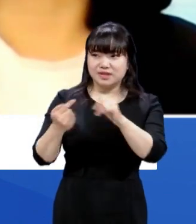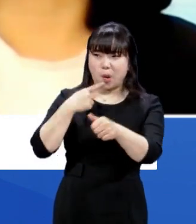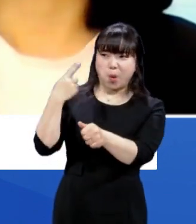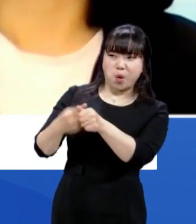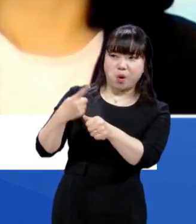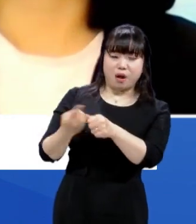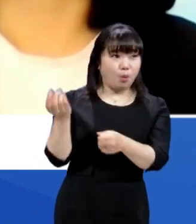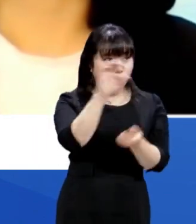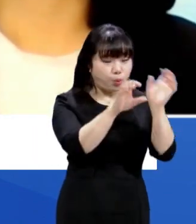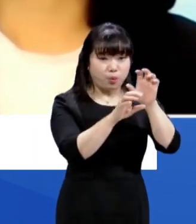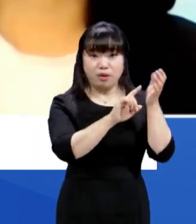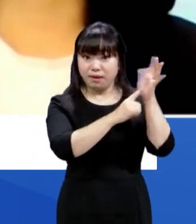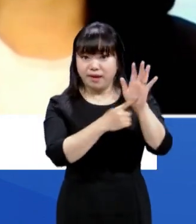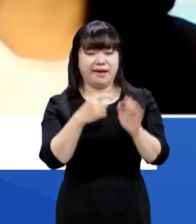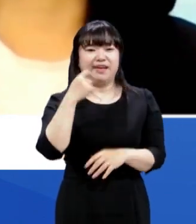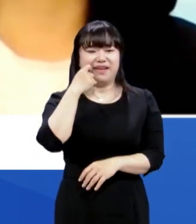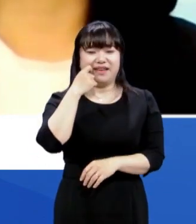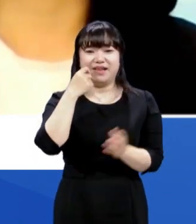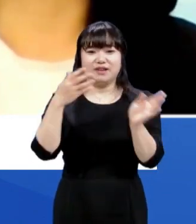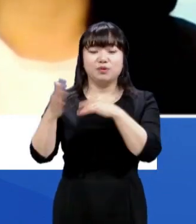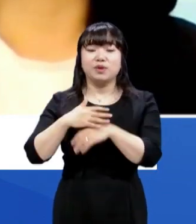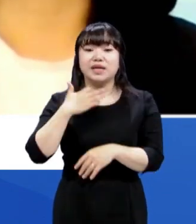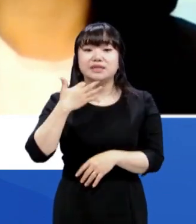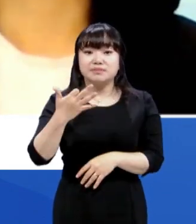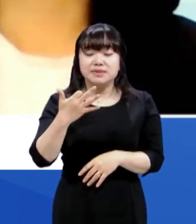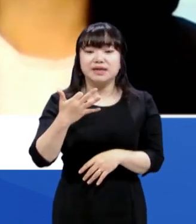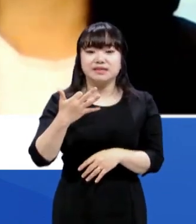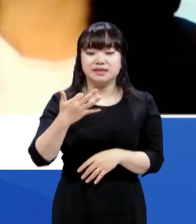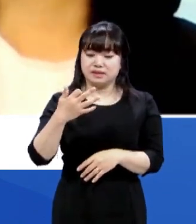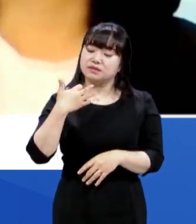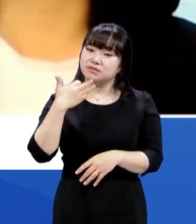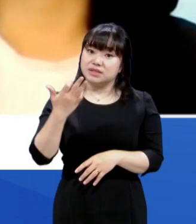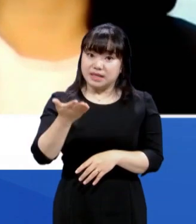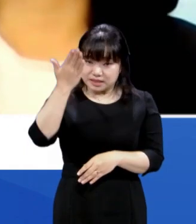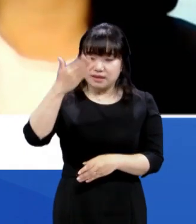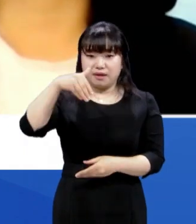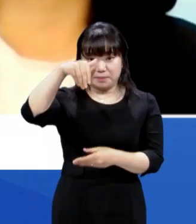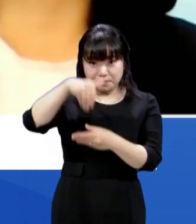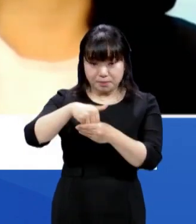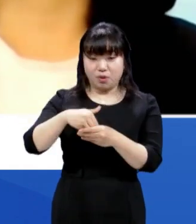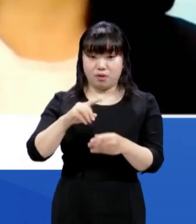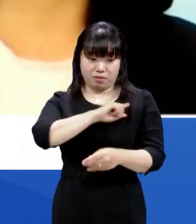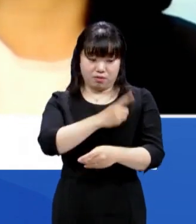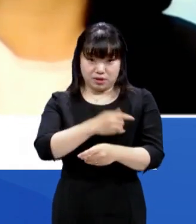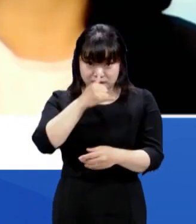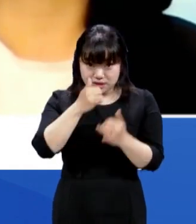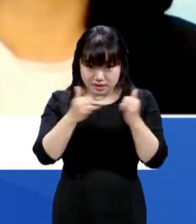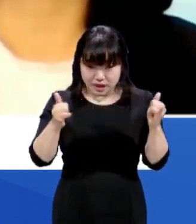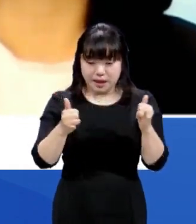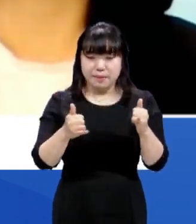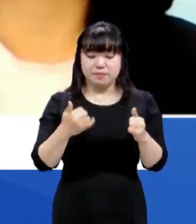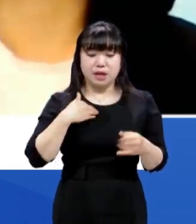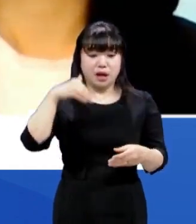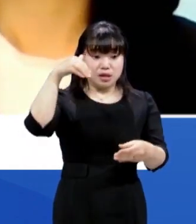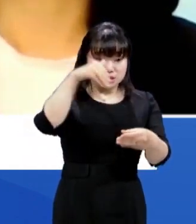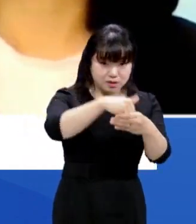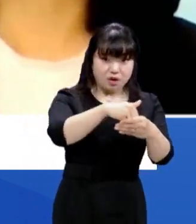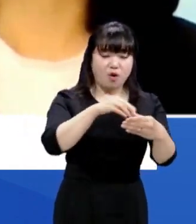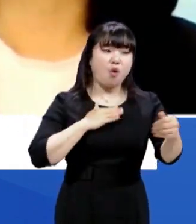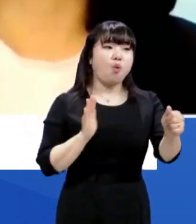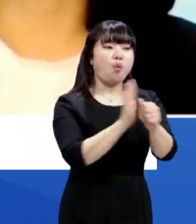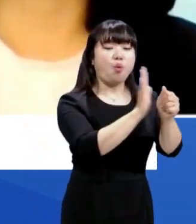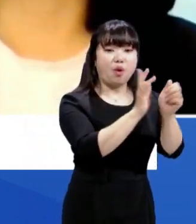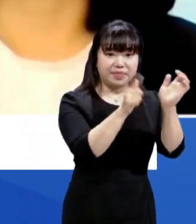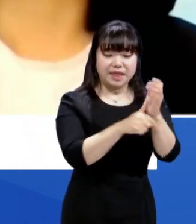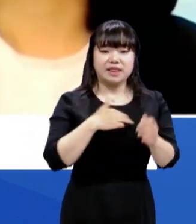겁니다 그리고 18세 유권자 의 경우에는 선거 회당 선거운동을 하는 시점에 18대 이상이 되어야 합니다 저희